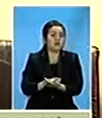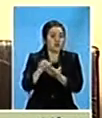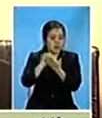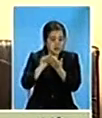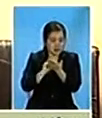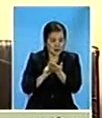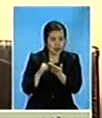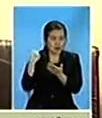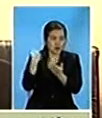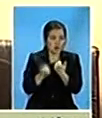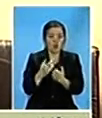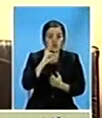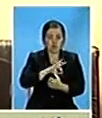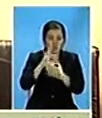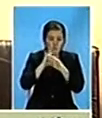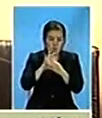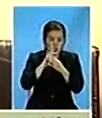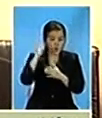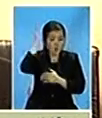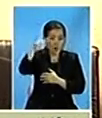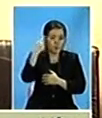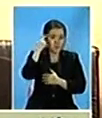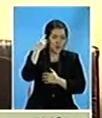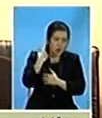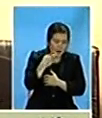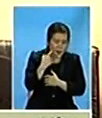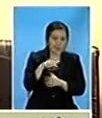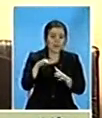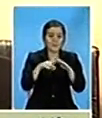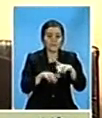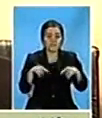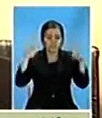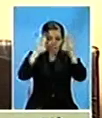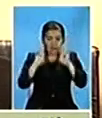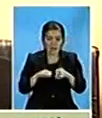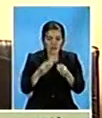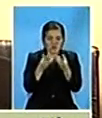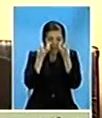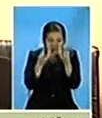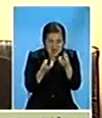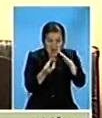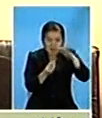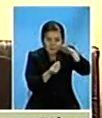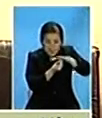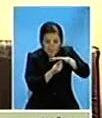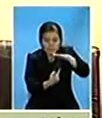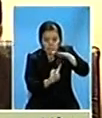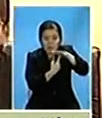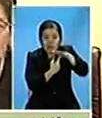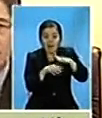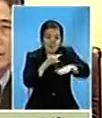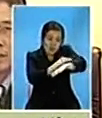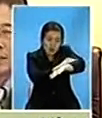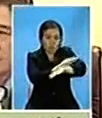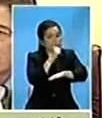าเนี่ยด้วยพวกเราเป็นห่วงนะเดี๋ยวไอ้ใครไม่รู้ไปเหยียบหินเหยียบเหล็กเลยแล้วก็มานวดมาทาบเราแล้วก็นี่การแพทย์แผนไทยอะไรเงี้ยซึ่งอัน